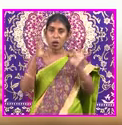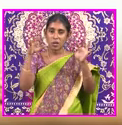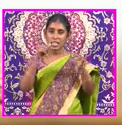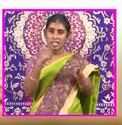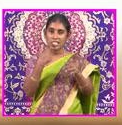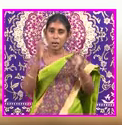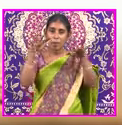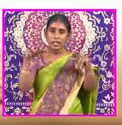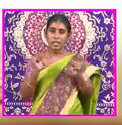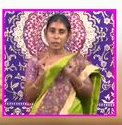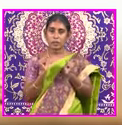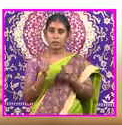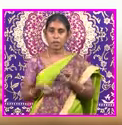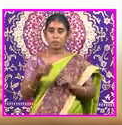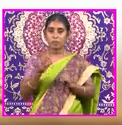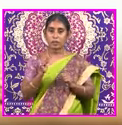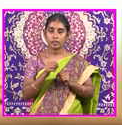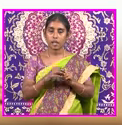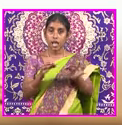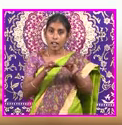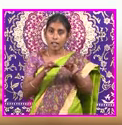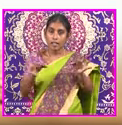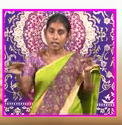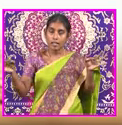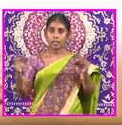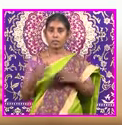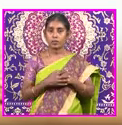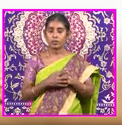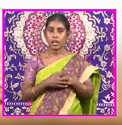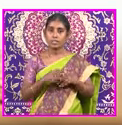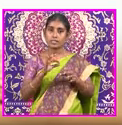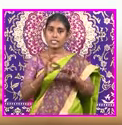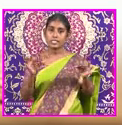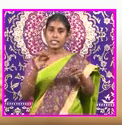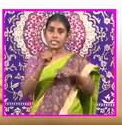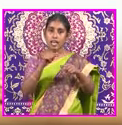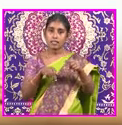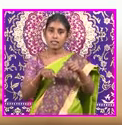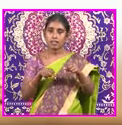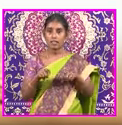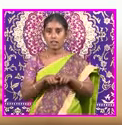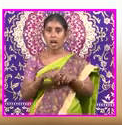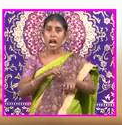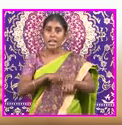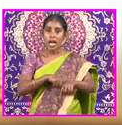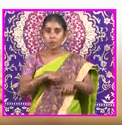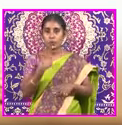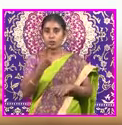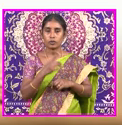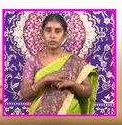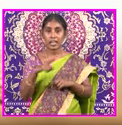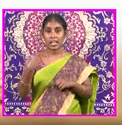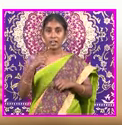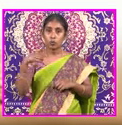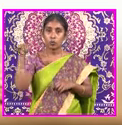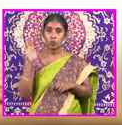பனிப்பொழிவு, இது போன்ற நீண்ட ஒரு வானிலையோட சராசரி தான் காலநிலை என்று கூறுகிறோம். நம்ம அன்றாட வாழ்வில் செய்தியெல்லாம்